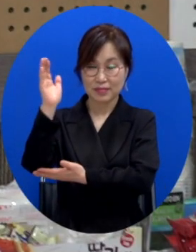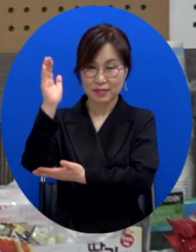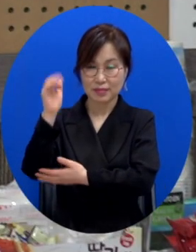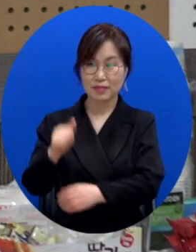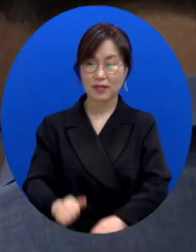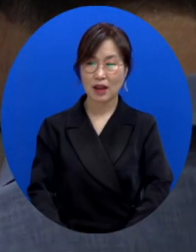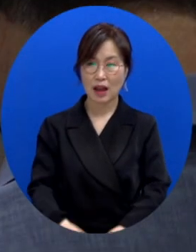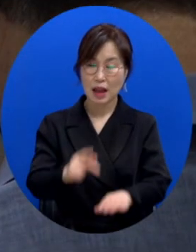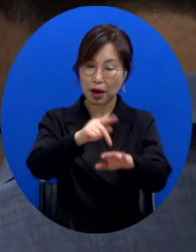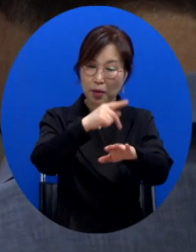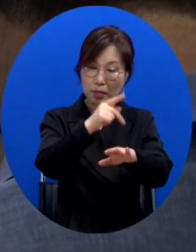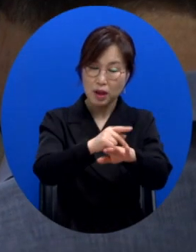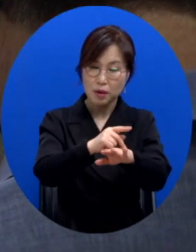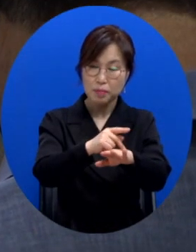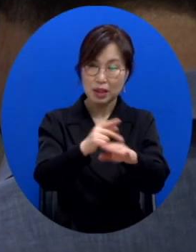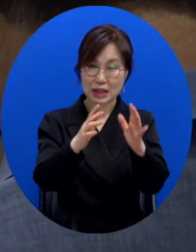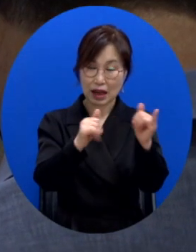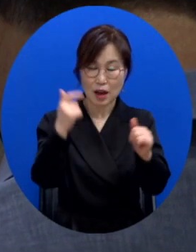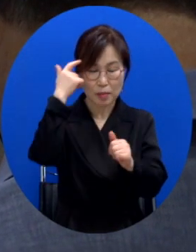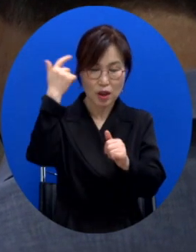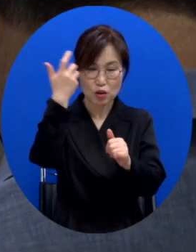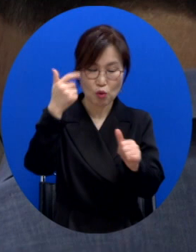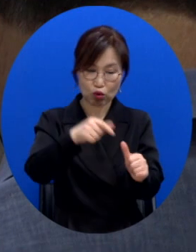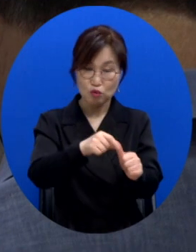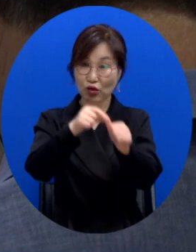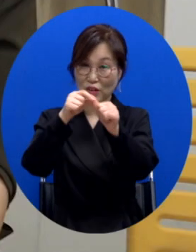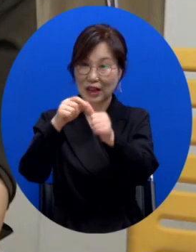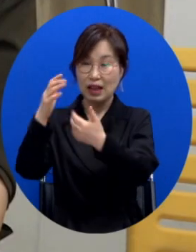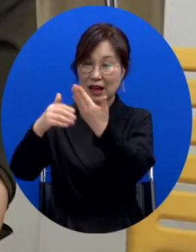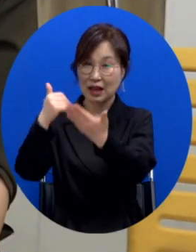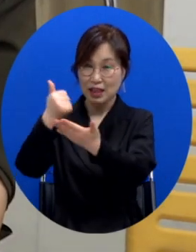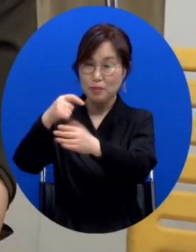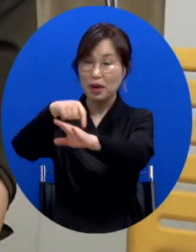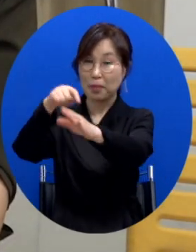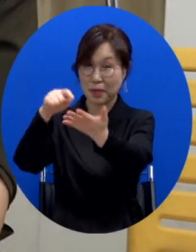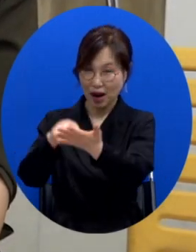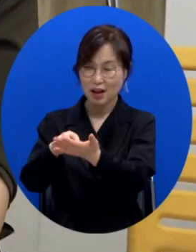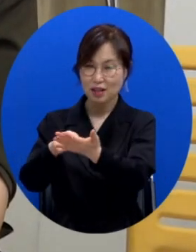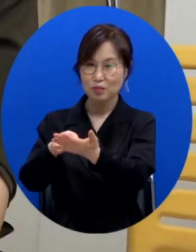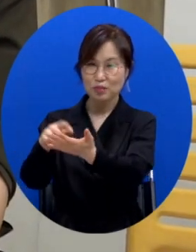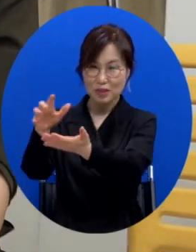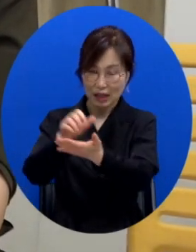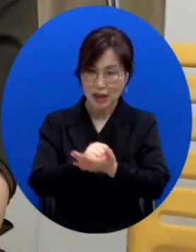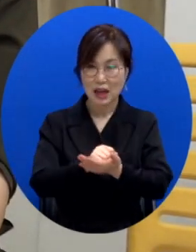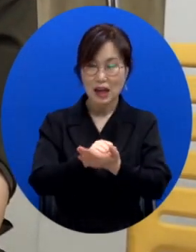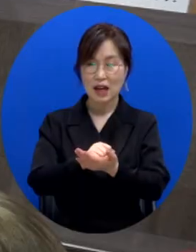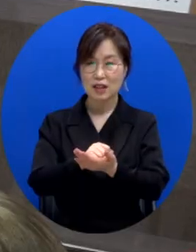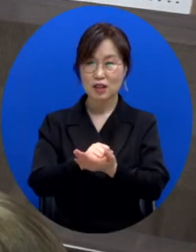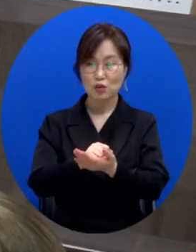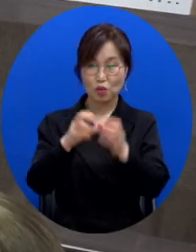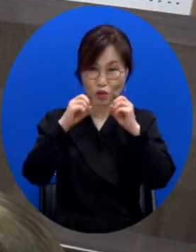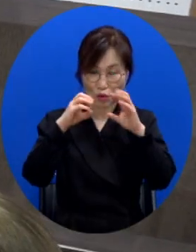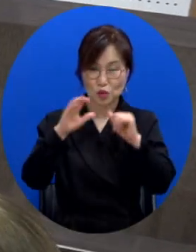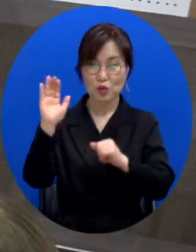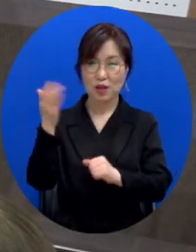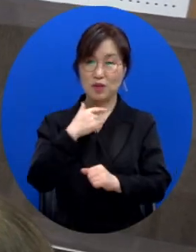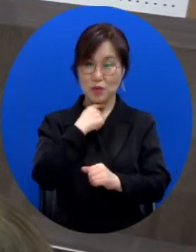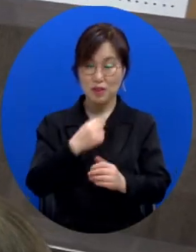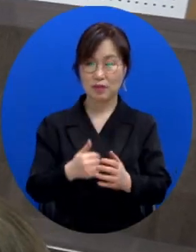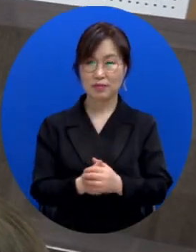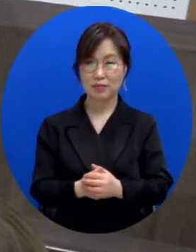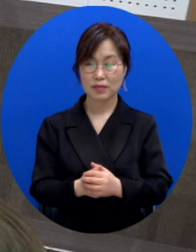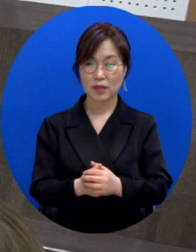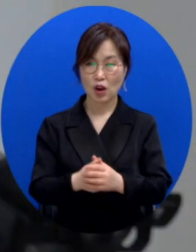필리핀 영혼을 구원하려는 주님의 마음을 미디어 선교를 통해 더 크게 이뤄갈 것을 당부했습니다. 또한 다가올 필리핀